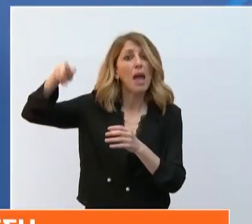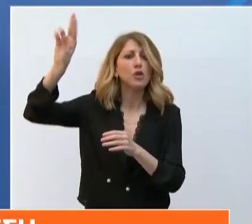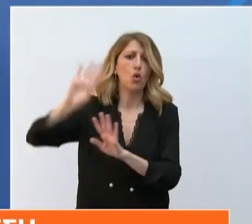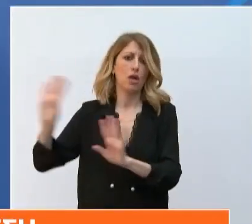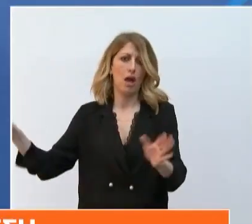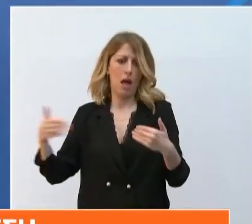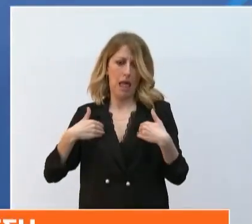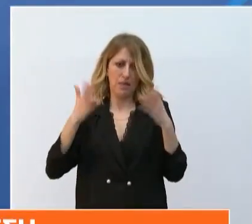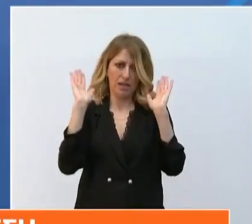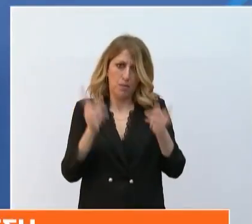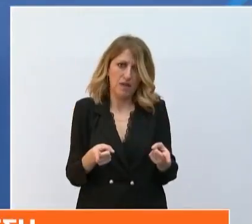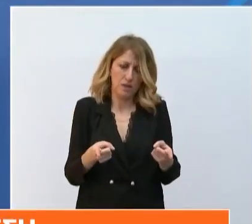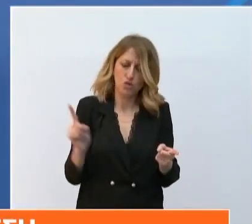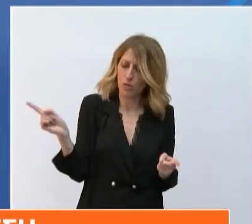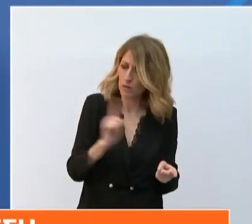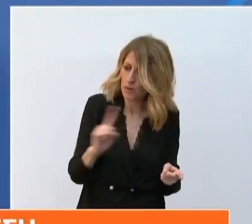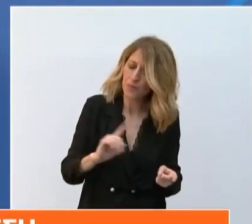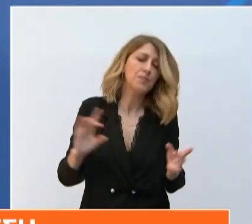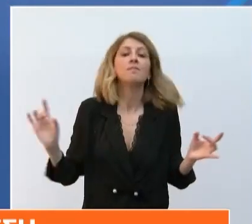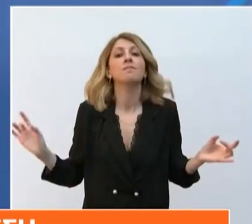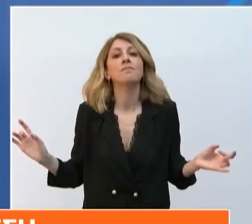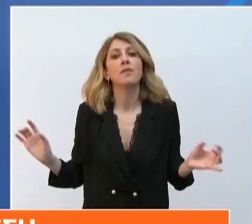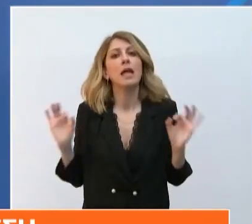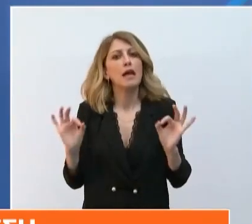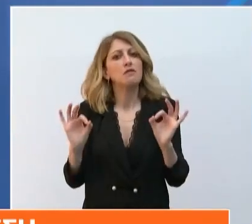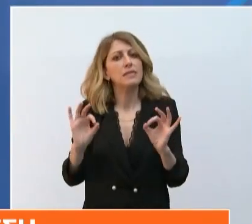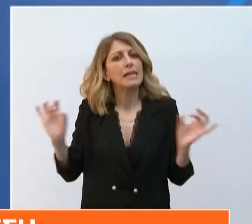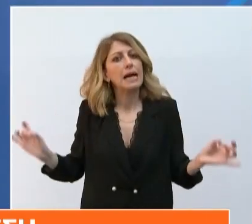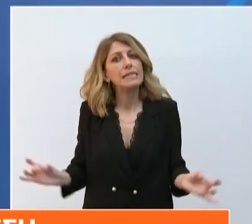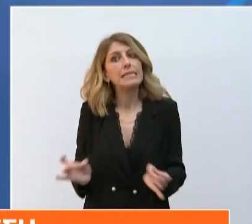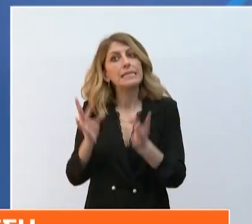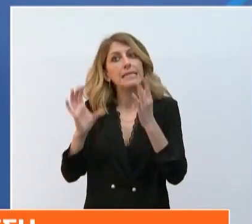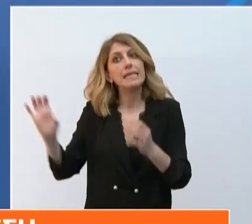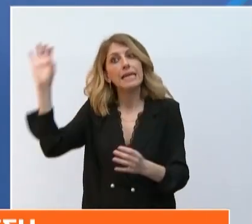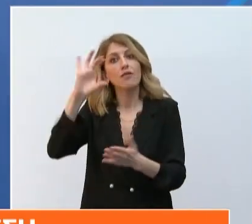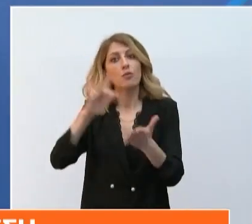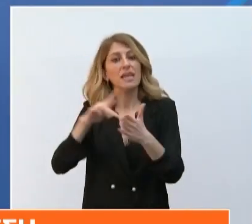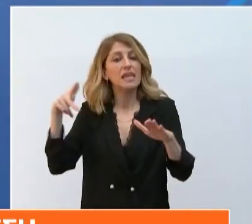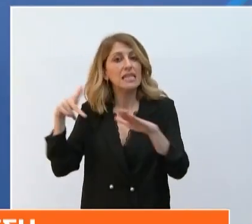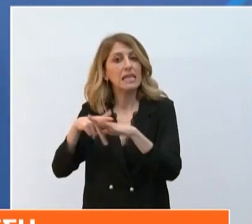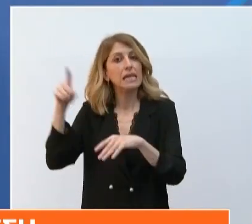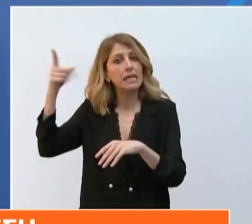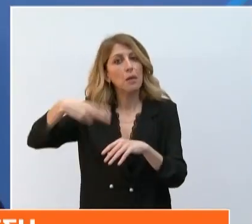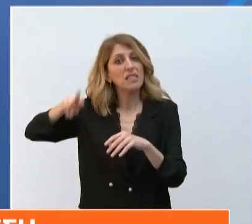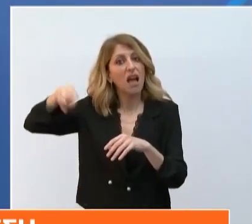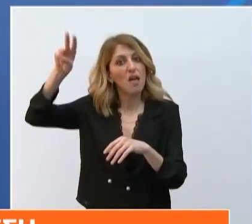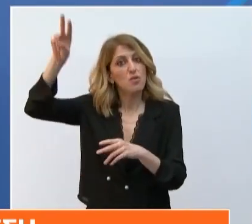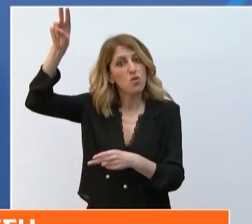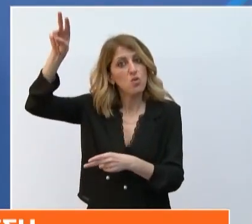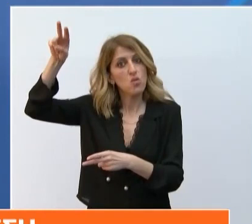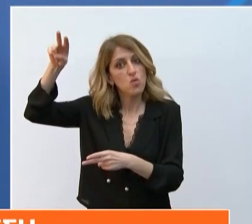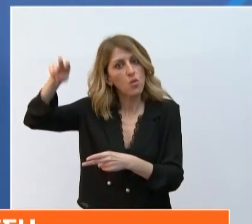περιβάλλον πολύ χαμηλών επιτοκίων μπορεί να σας έλεγα να έχει και λίγο μικρότερη σημασία. Τώρα όμως που είμαστε σε ένα περιβάλλον υψηλότερων